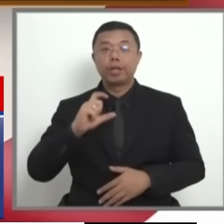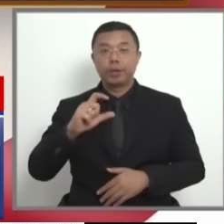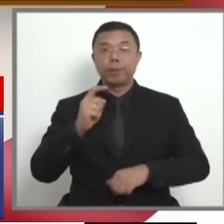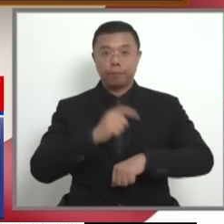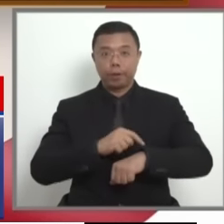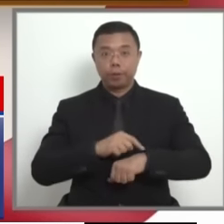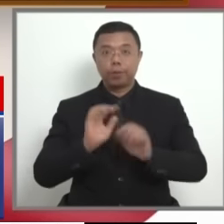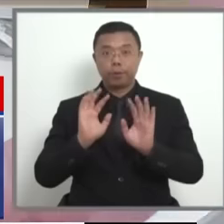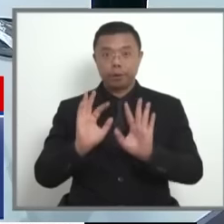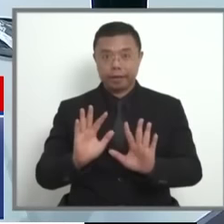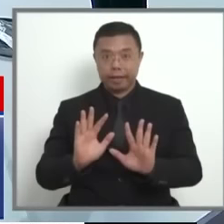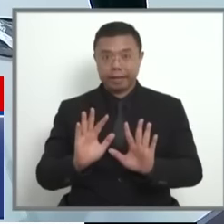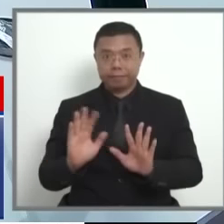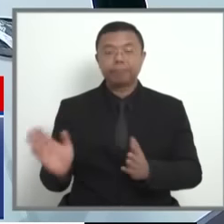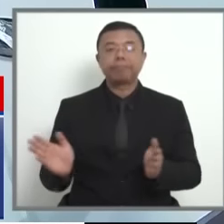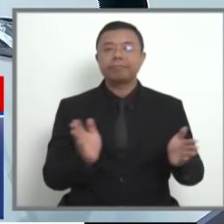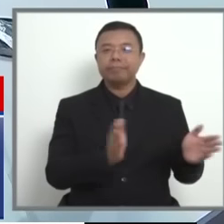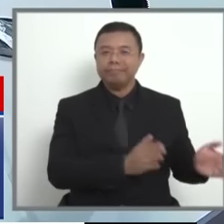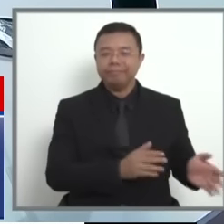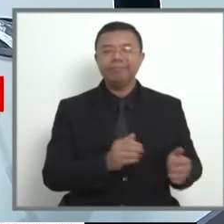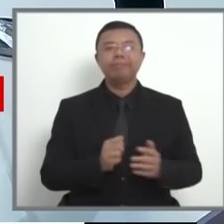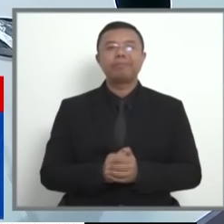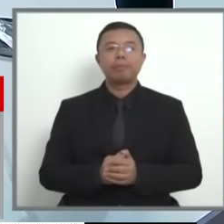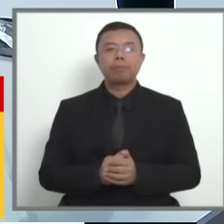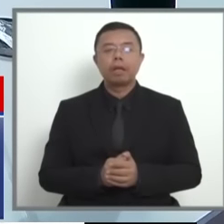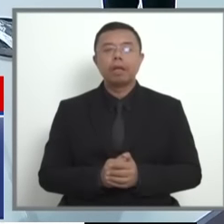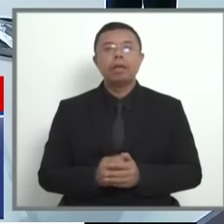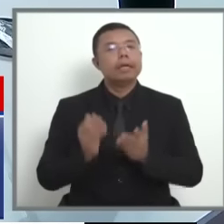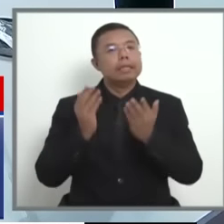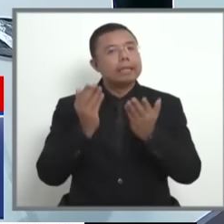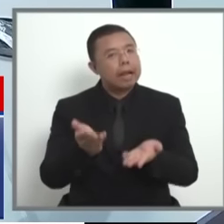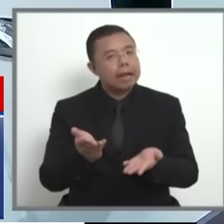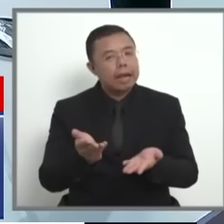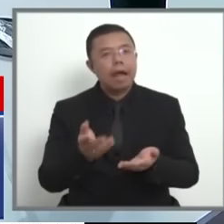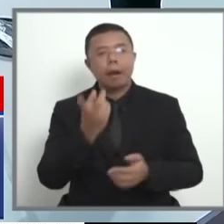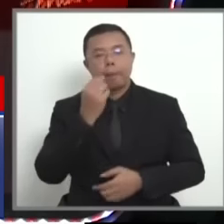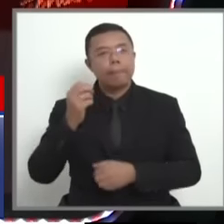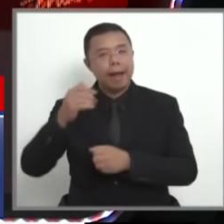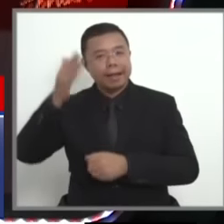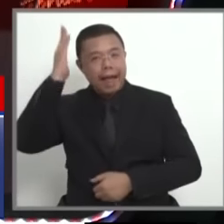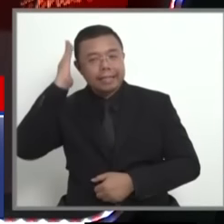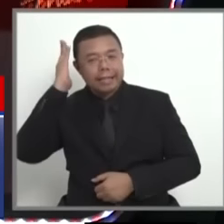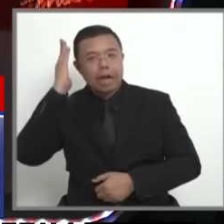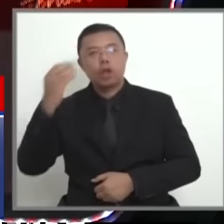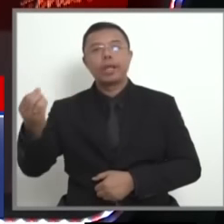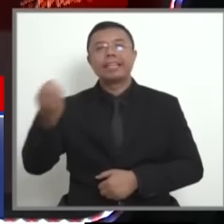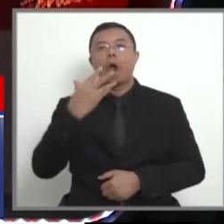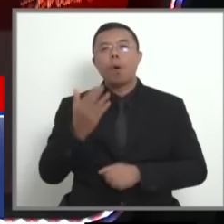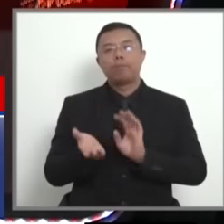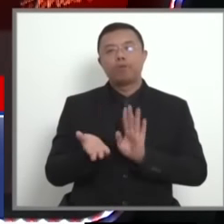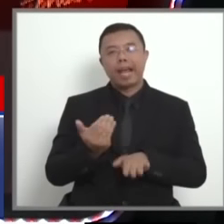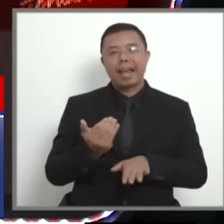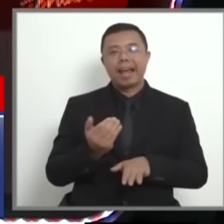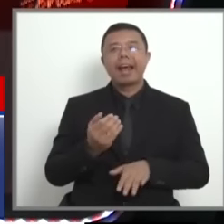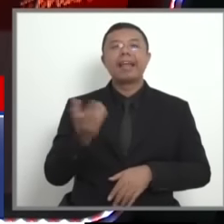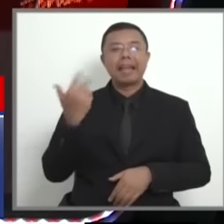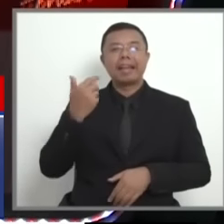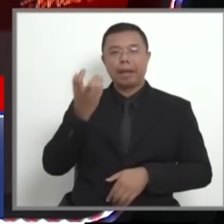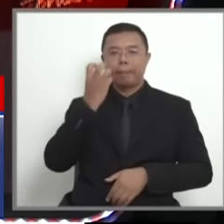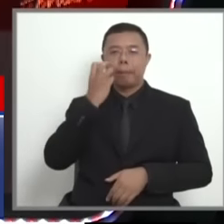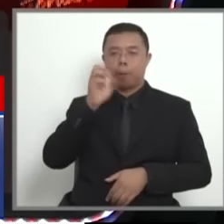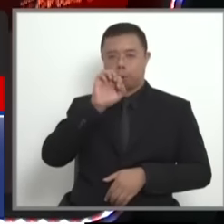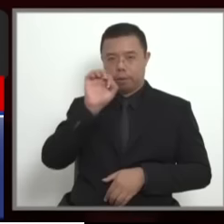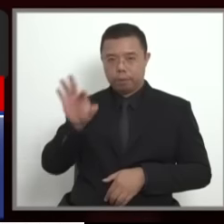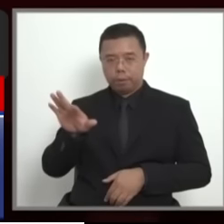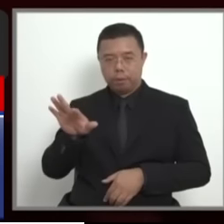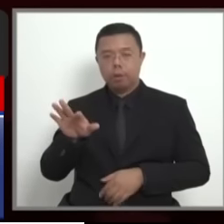Ya baik selanjutnya kami persilakan pak Ganjar untuk menanggapi jawaban dari paslon nomor 2